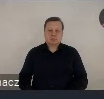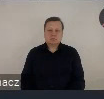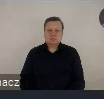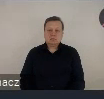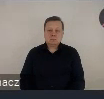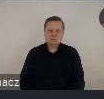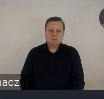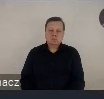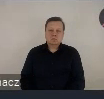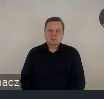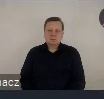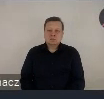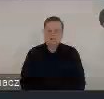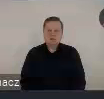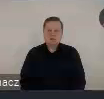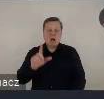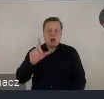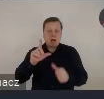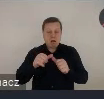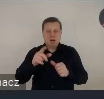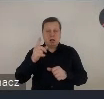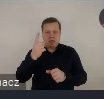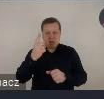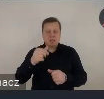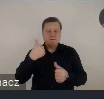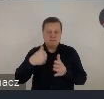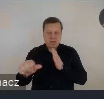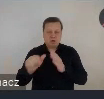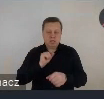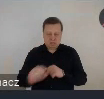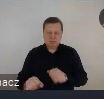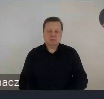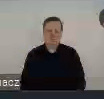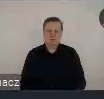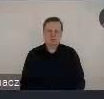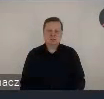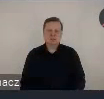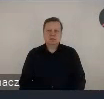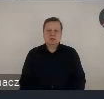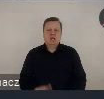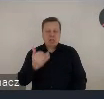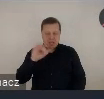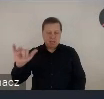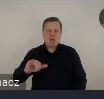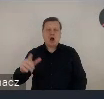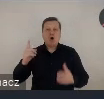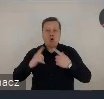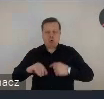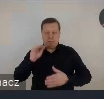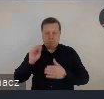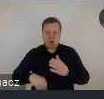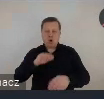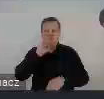I jest jeden wyjątek, kiedy może inna osoba